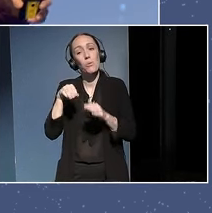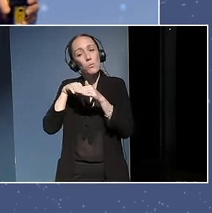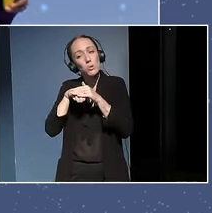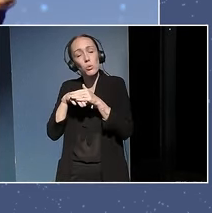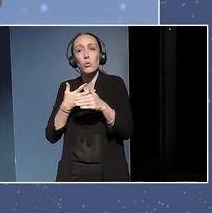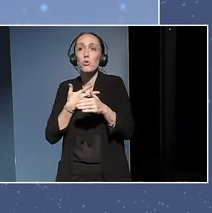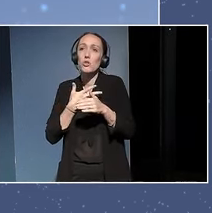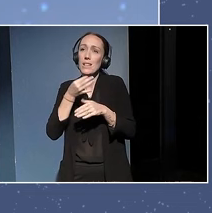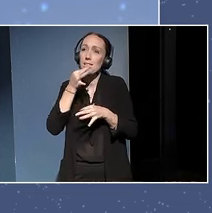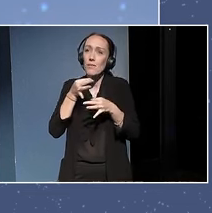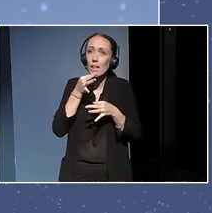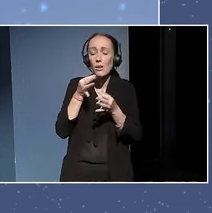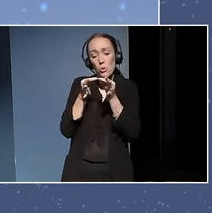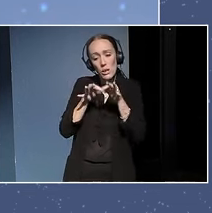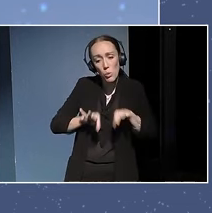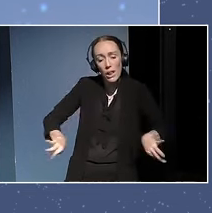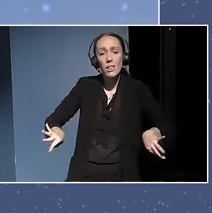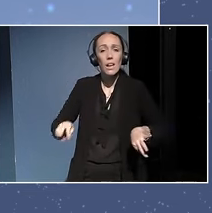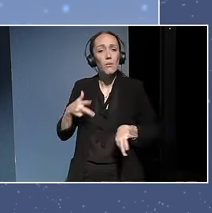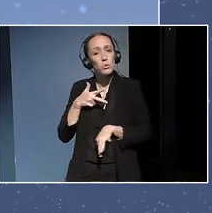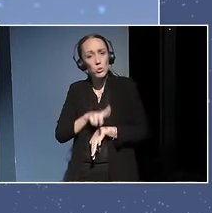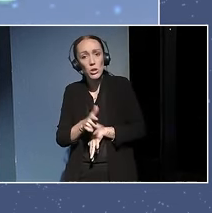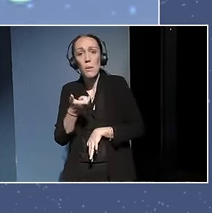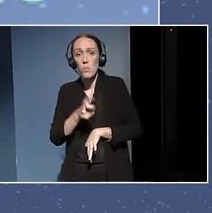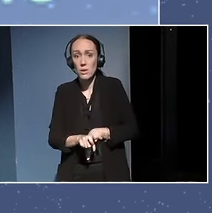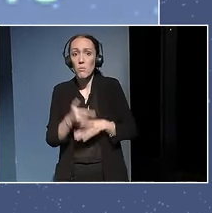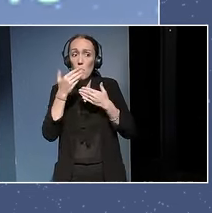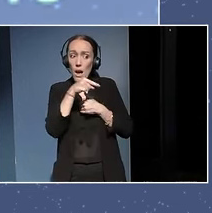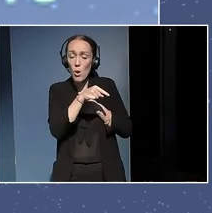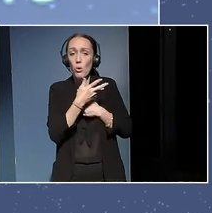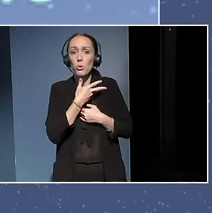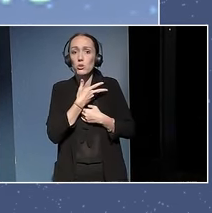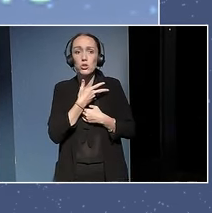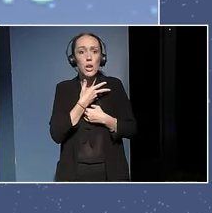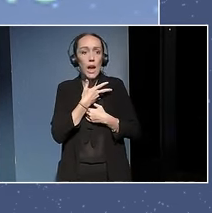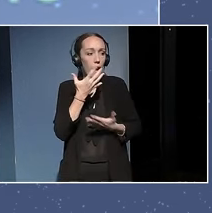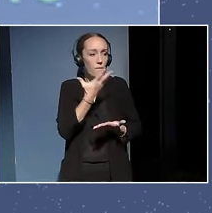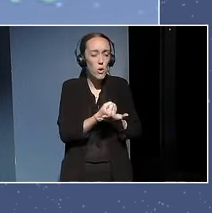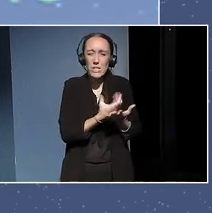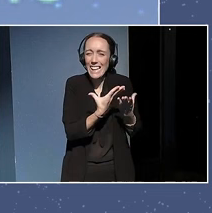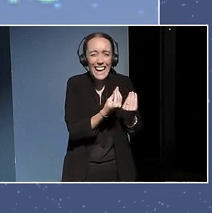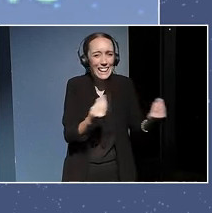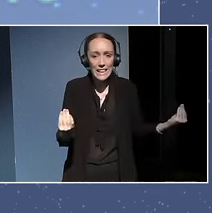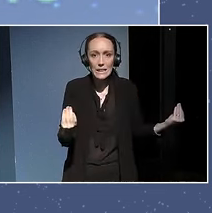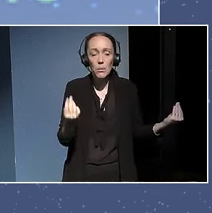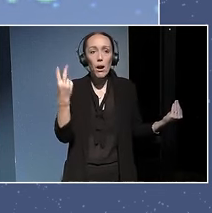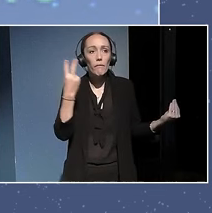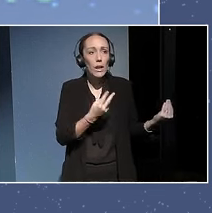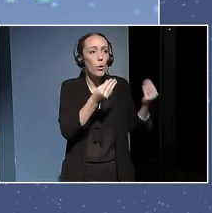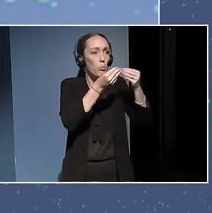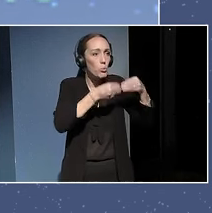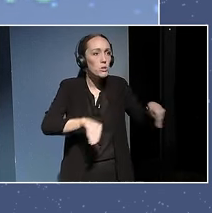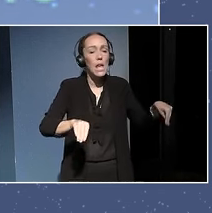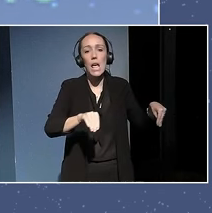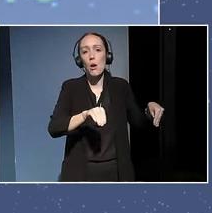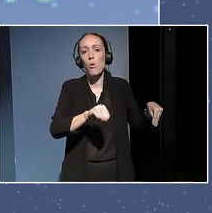sociale molto importante perché pensate in Marocco è pieno di fossili ma non c'è un museo nazionale o universitario Dove poter